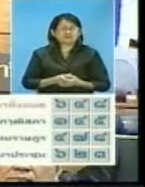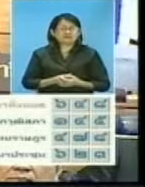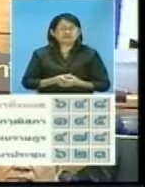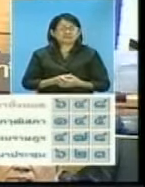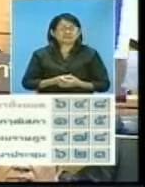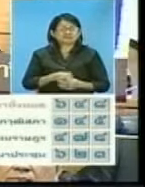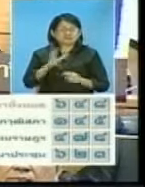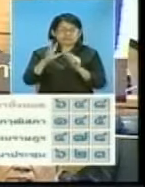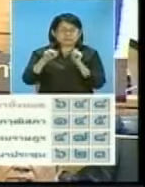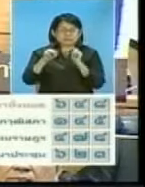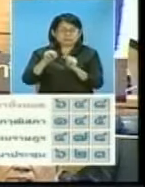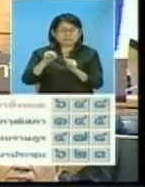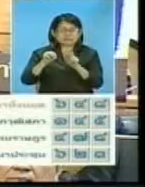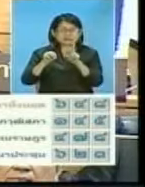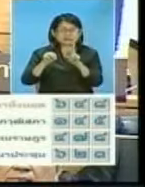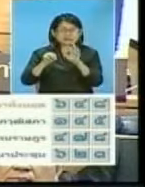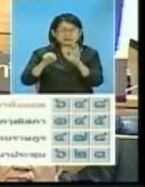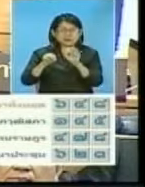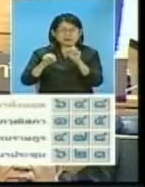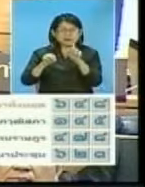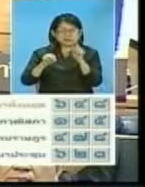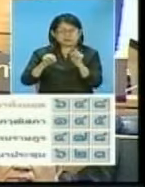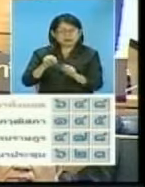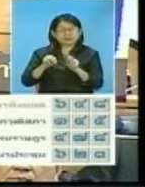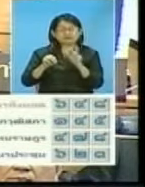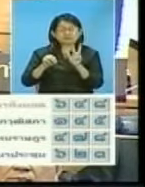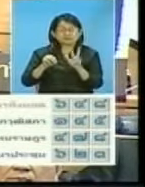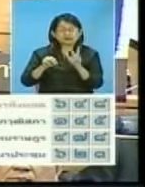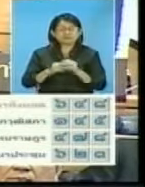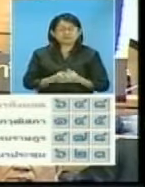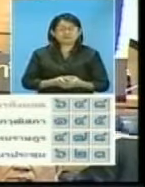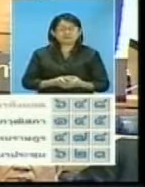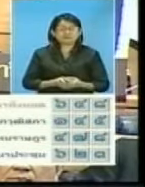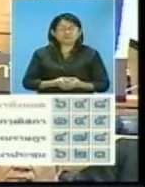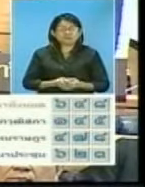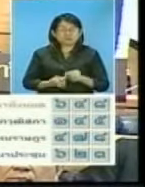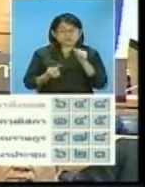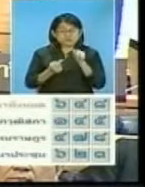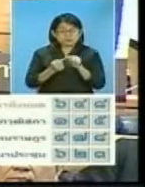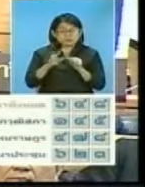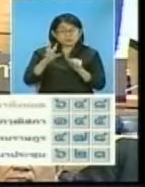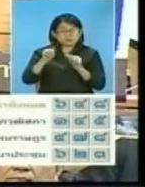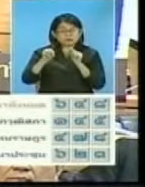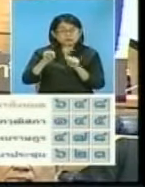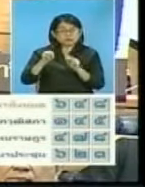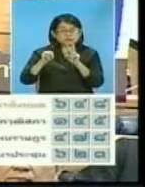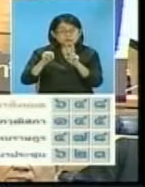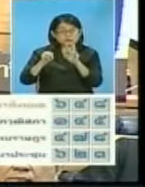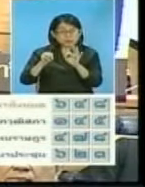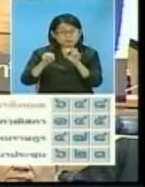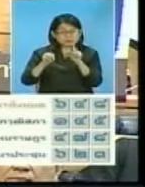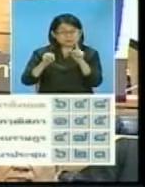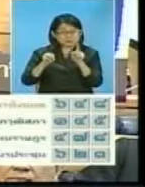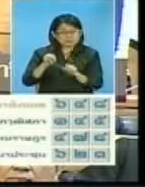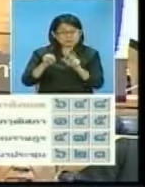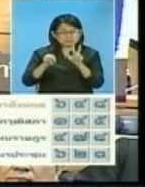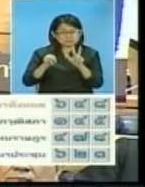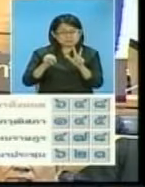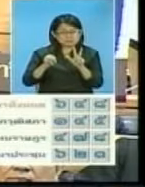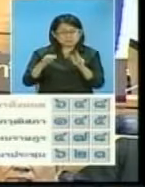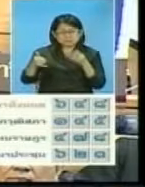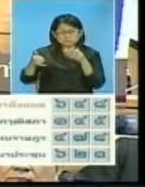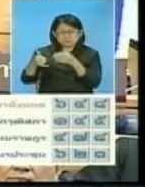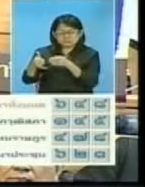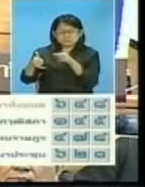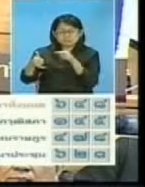ในมาตรา291/3นะครับซึ่งในมาตรานี้ระบุเกี่ยวคุณสมบัติของบุคคลผู้มี